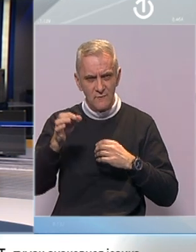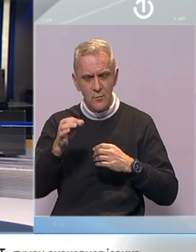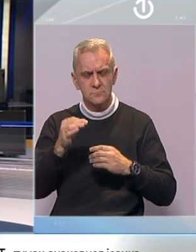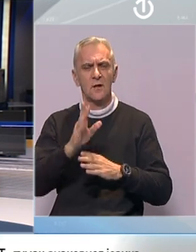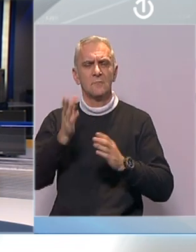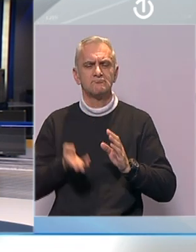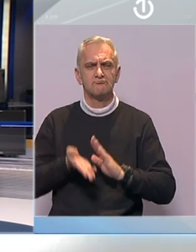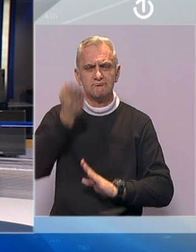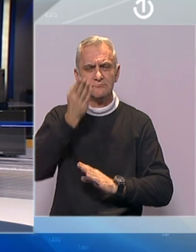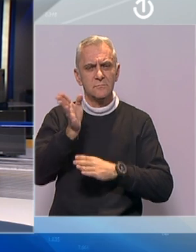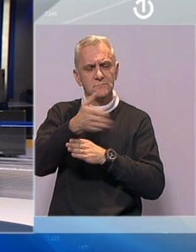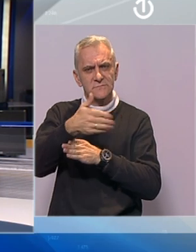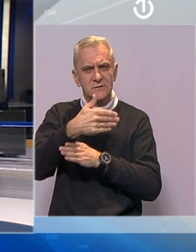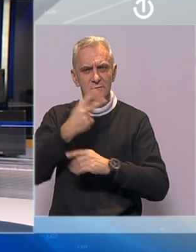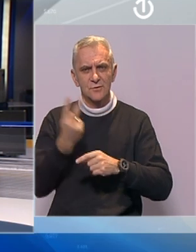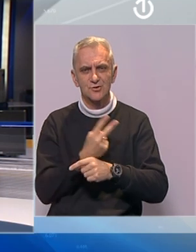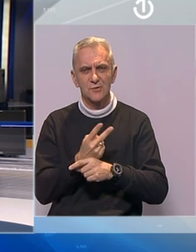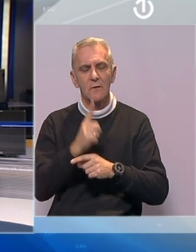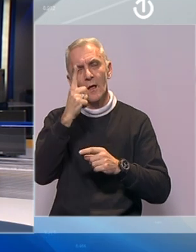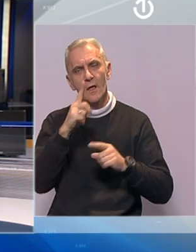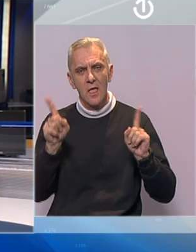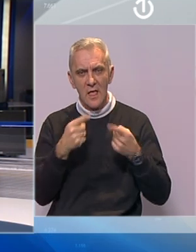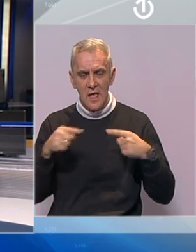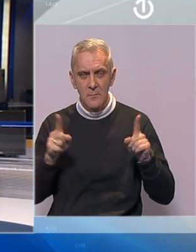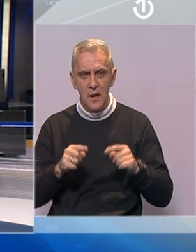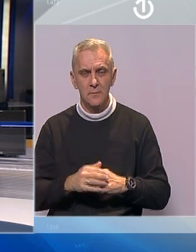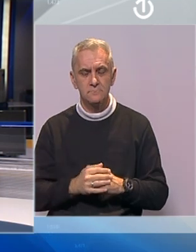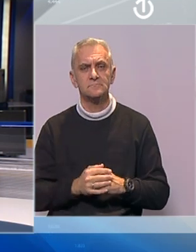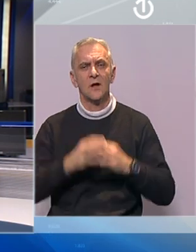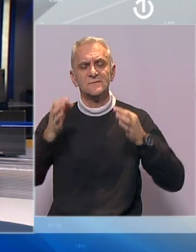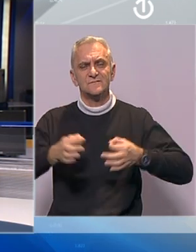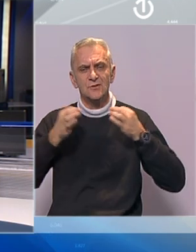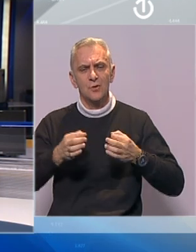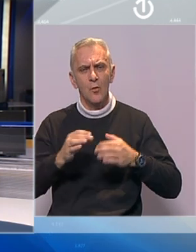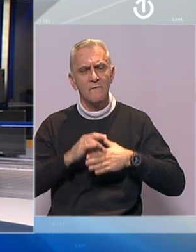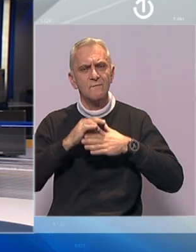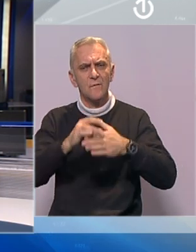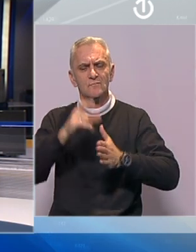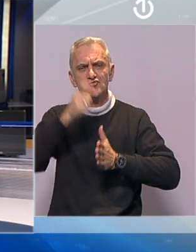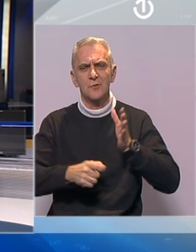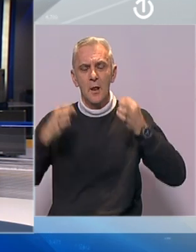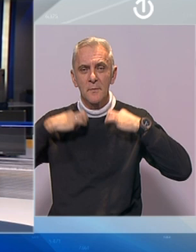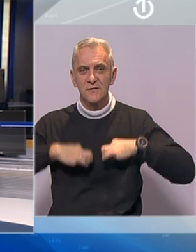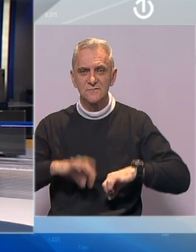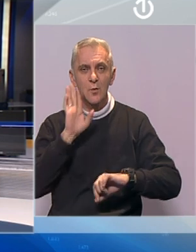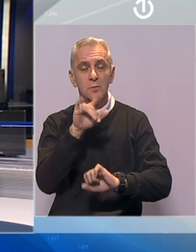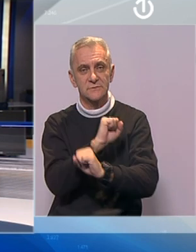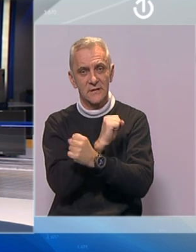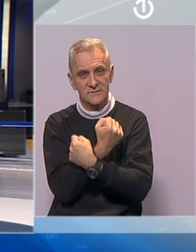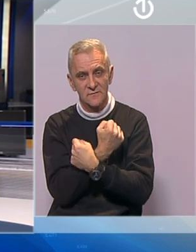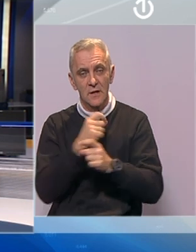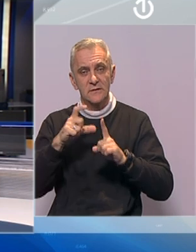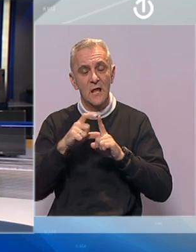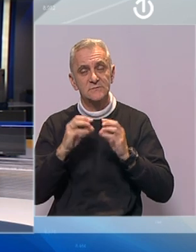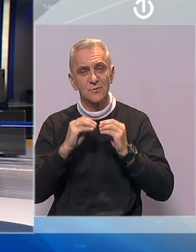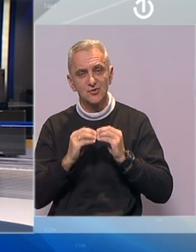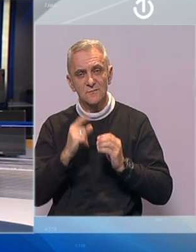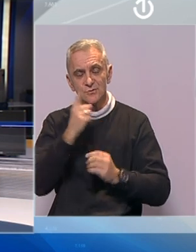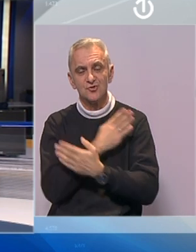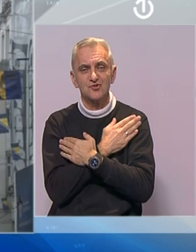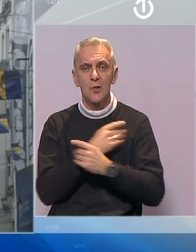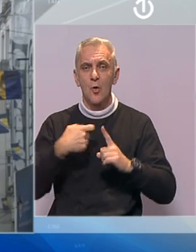podizanjem državne zastave uz intoniranje himne. Svečanu ceremoniju predvodili su članovi predsjedništva Bosne i Hercegovine Denis